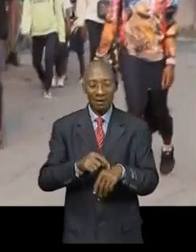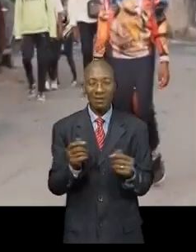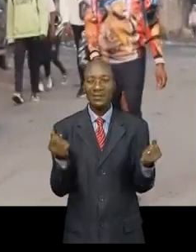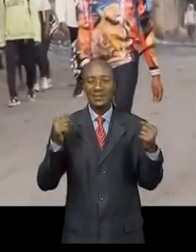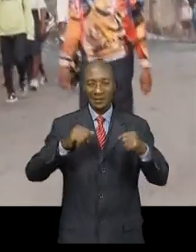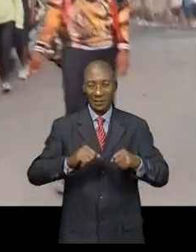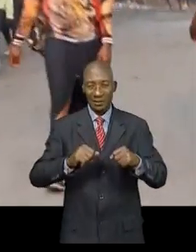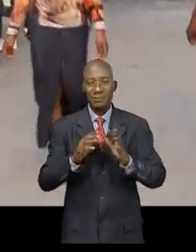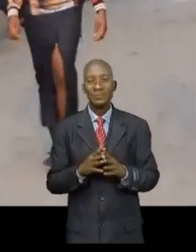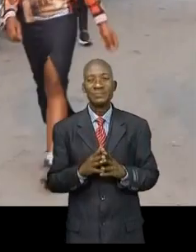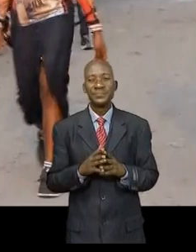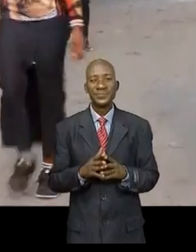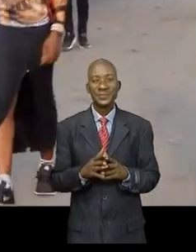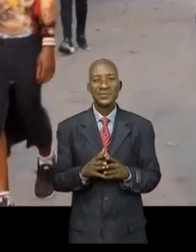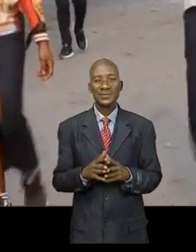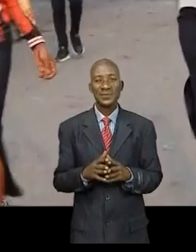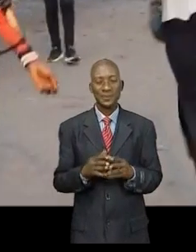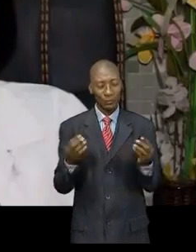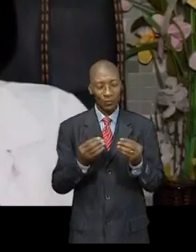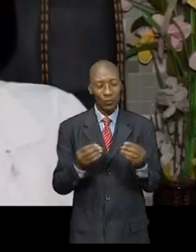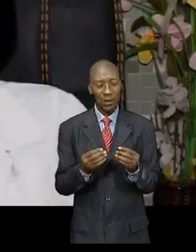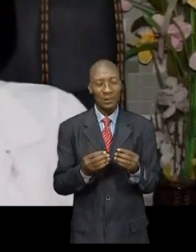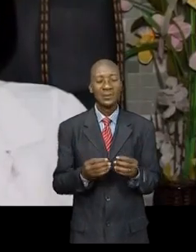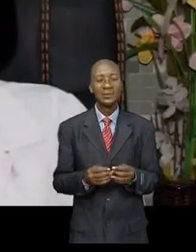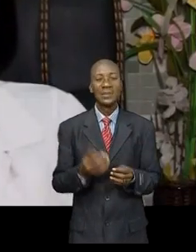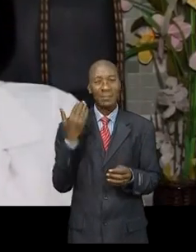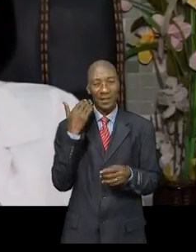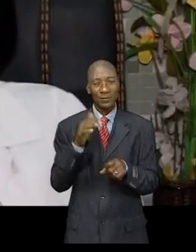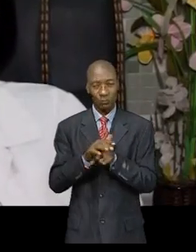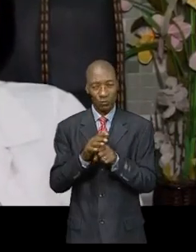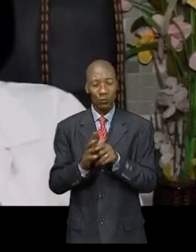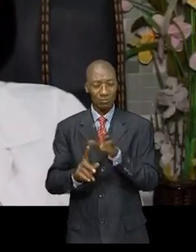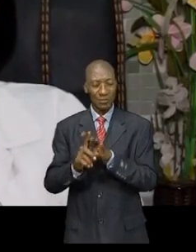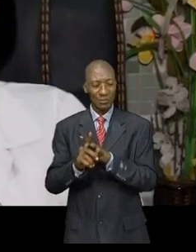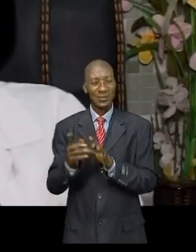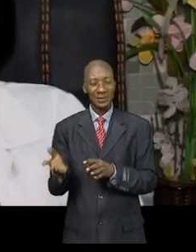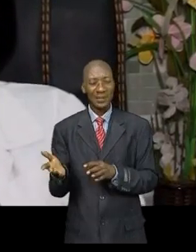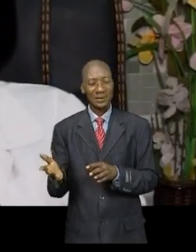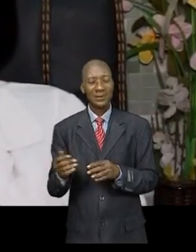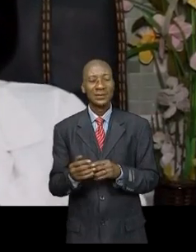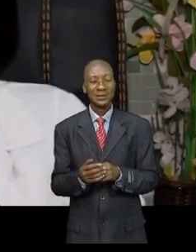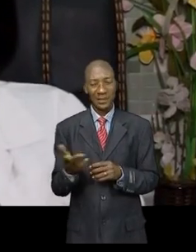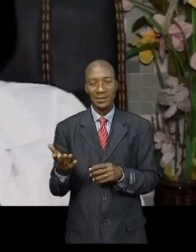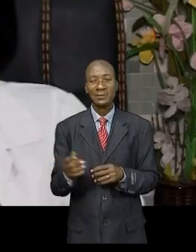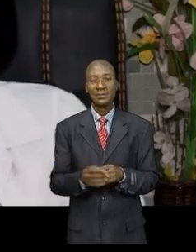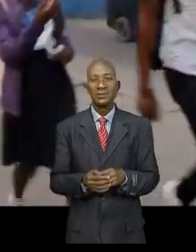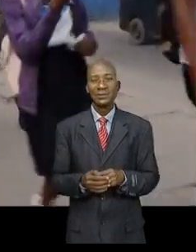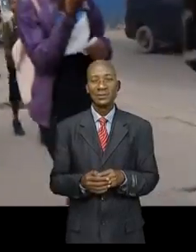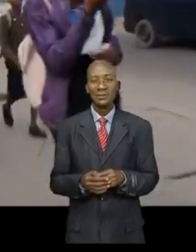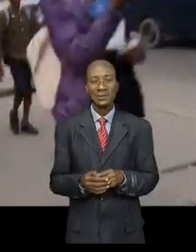l'eau tiède pour éviter l'eau froide qui peut réveiller certains problèmes